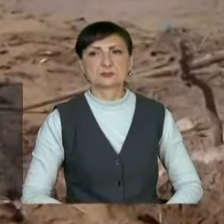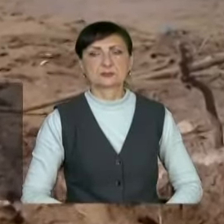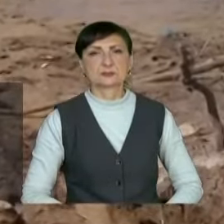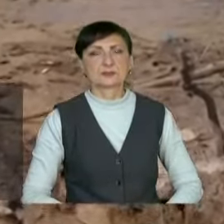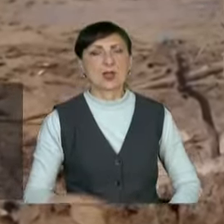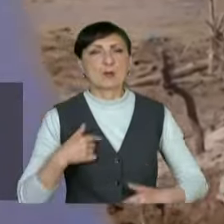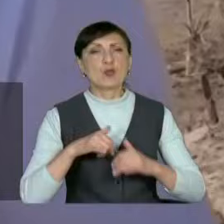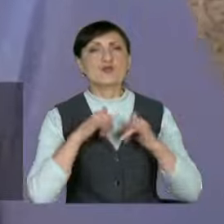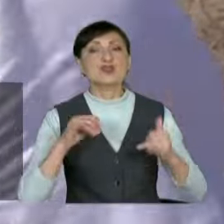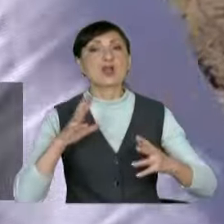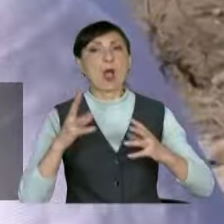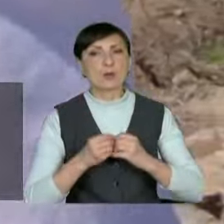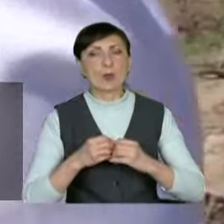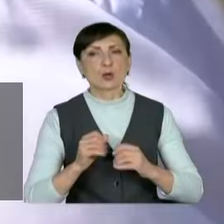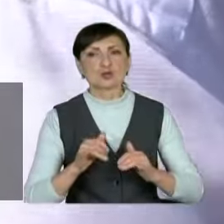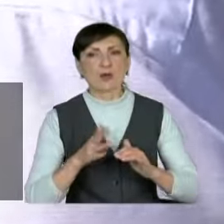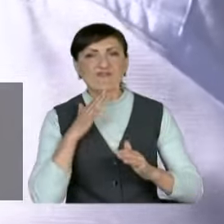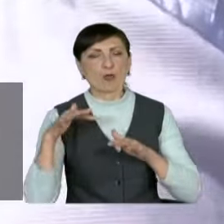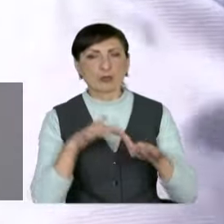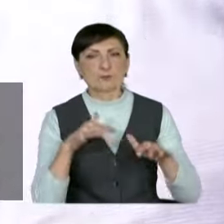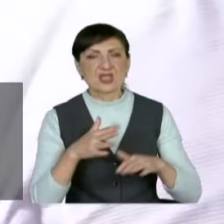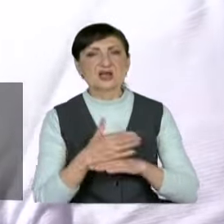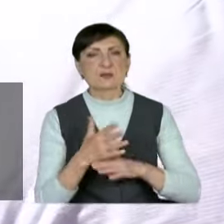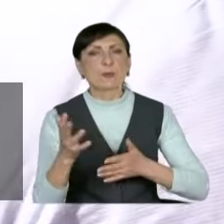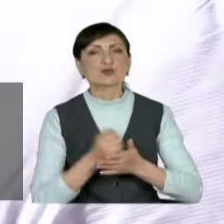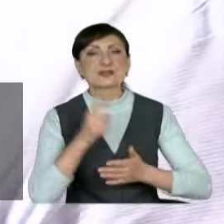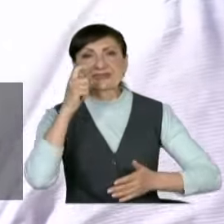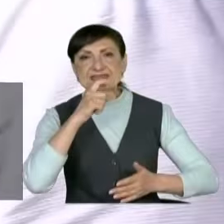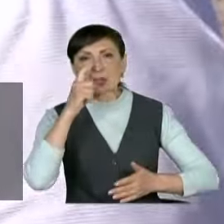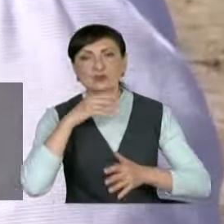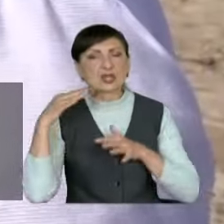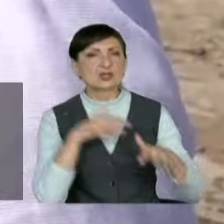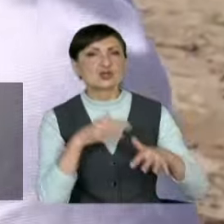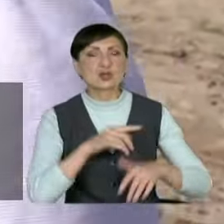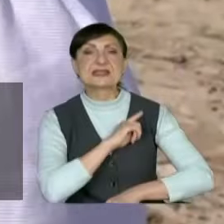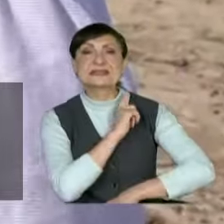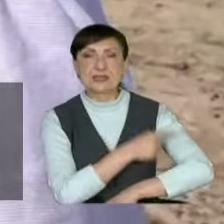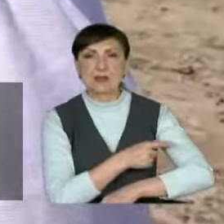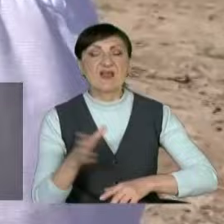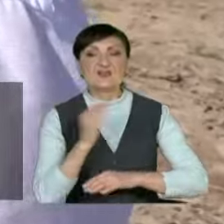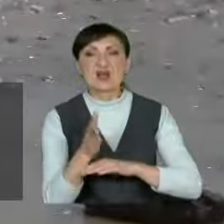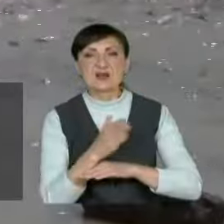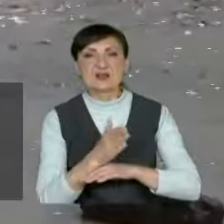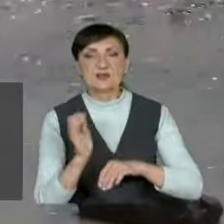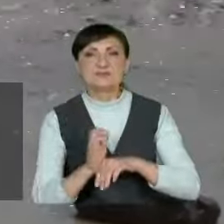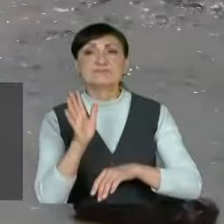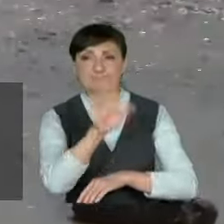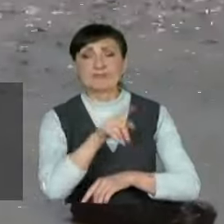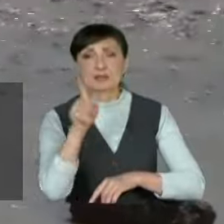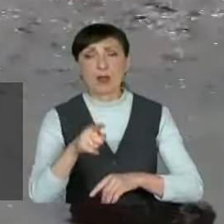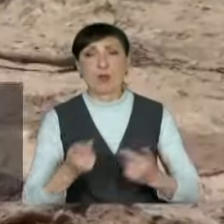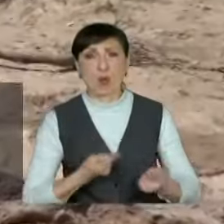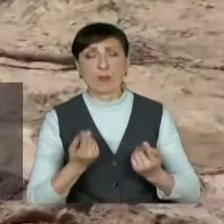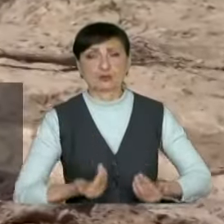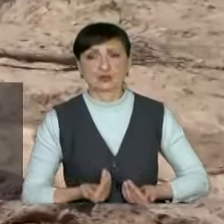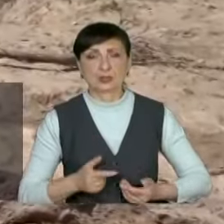Мы увеличили объем, чтобы усилился поток. Рыба получает кислород, когда течение усиленное. Вся эта рыба отправляется в естественную среду обитания,